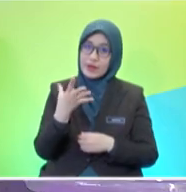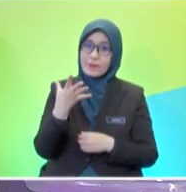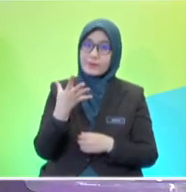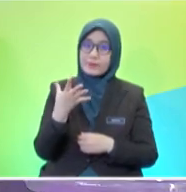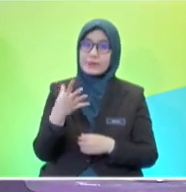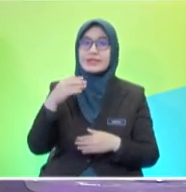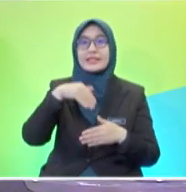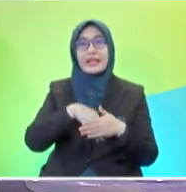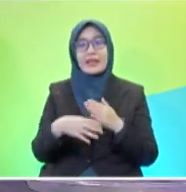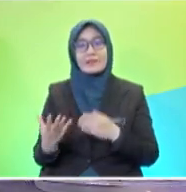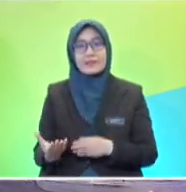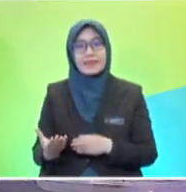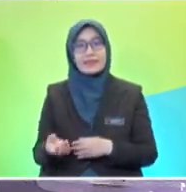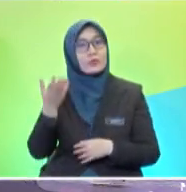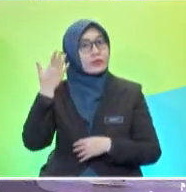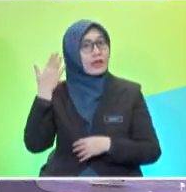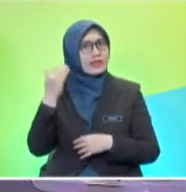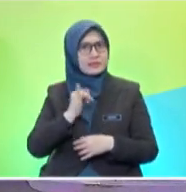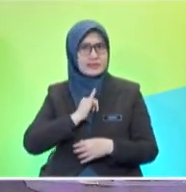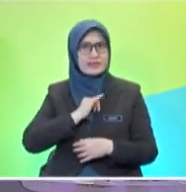tadi saya ambil